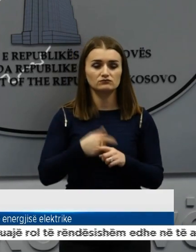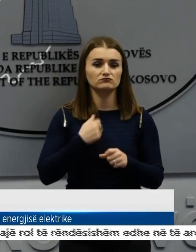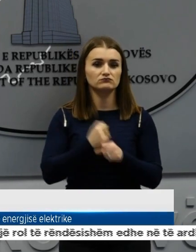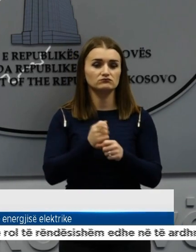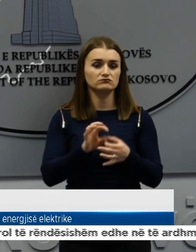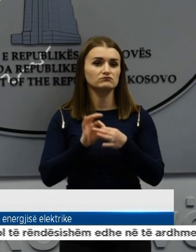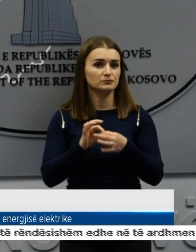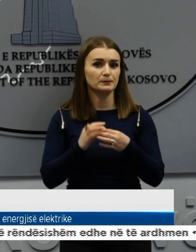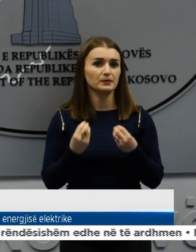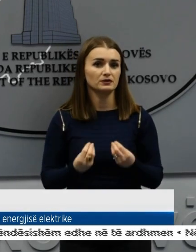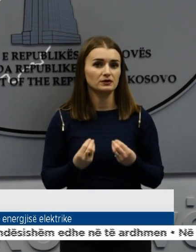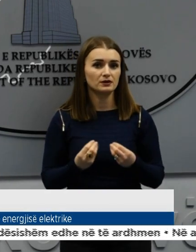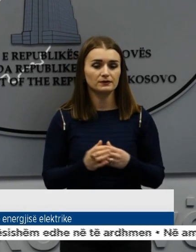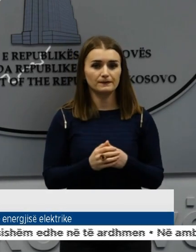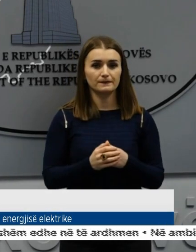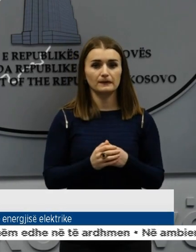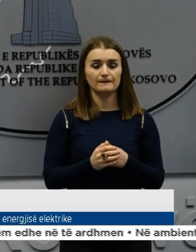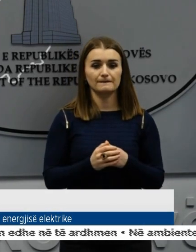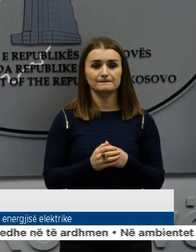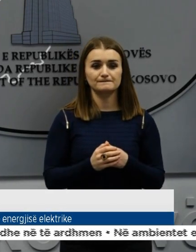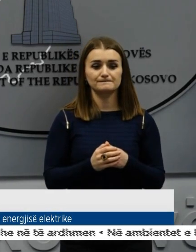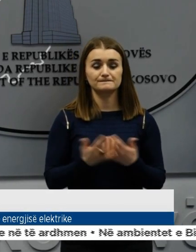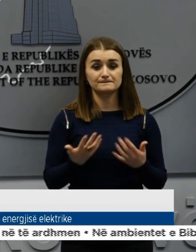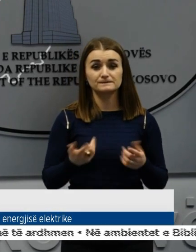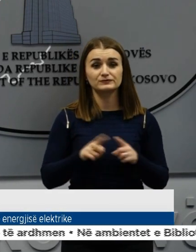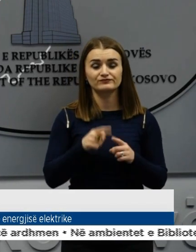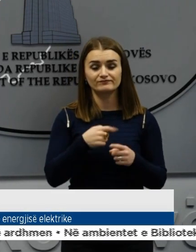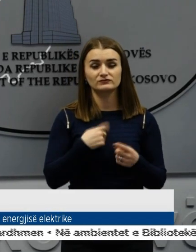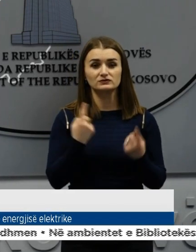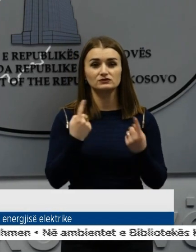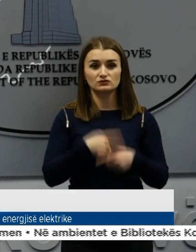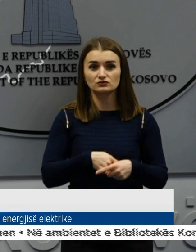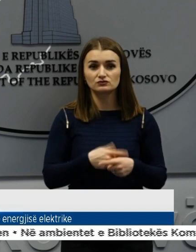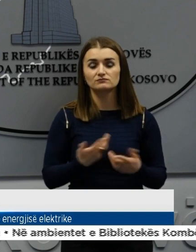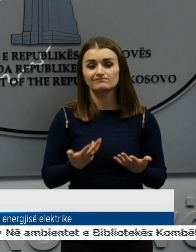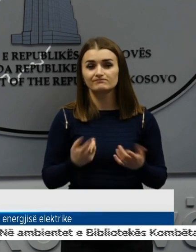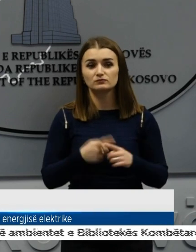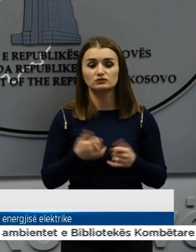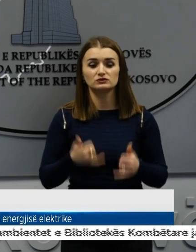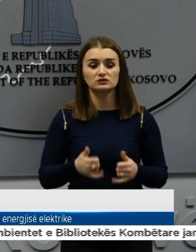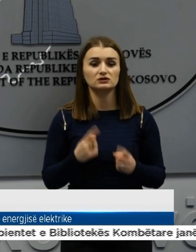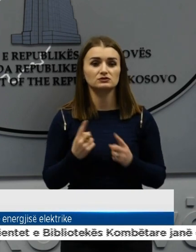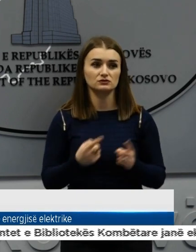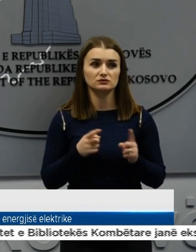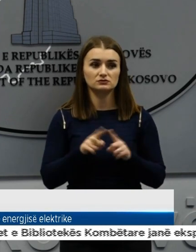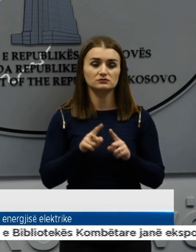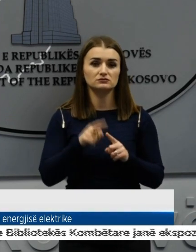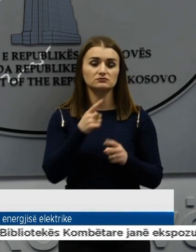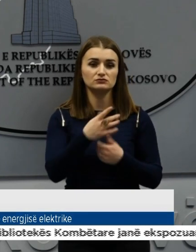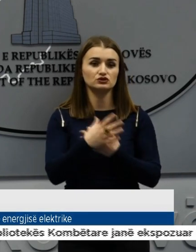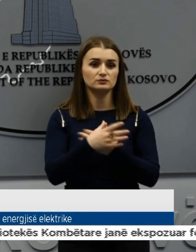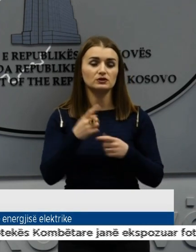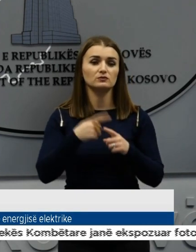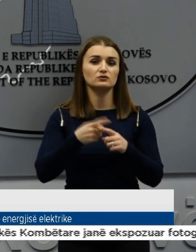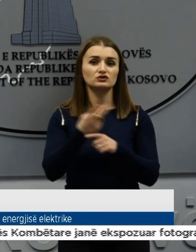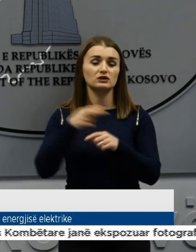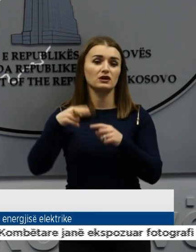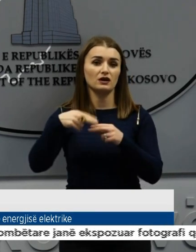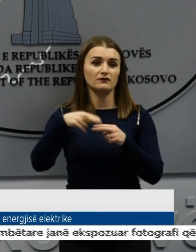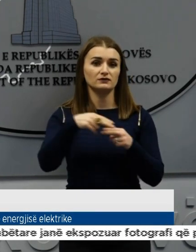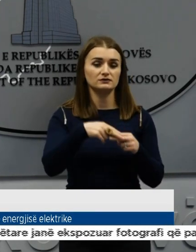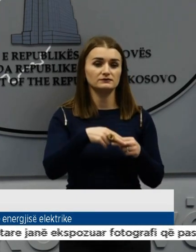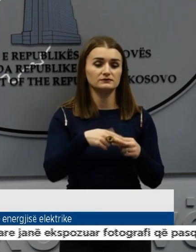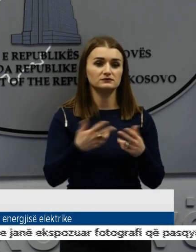po fatkeqësisht aktualisht edhe Shqipëria, edhe të gjitha vendet e rajonit, me përjashtim